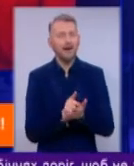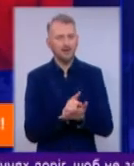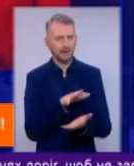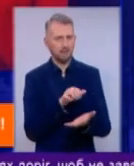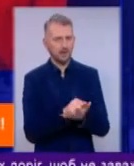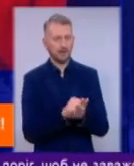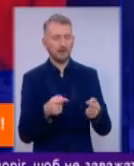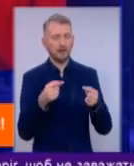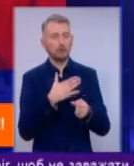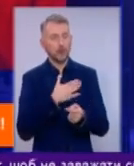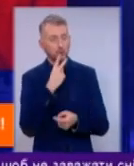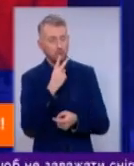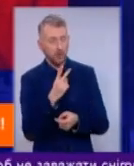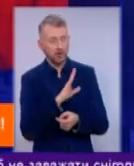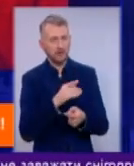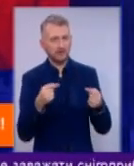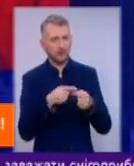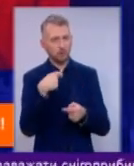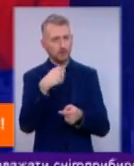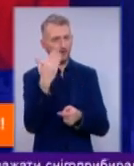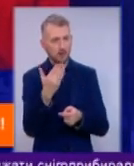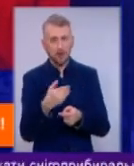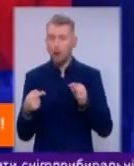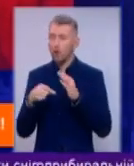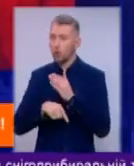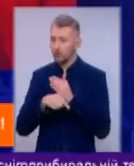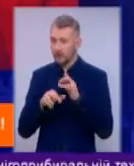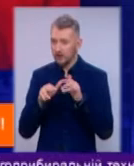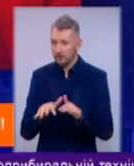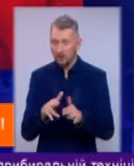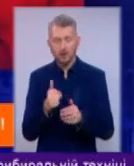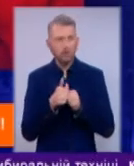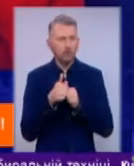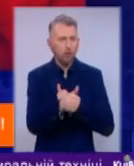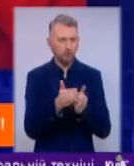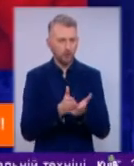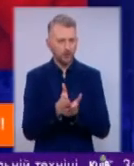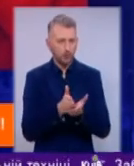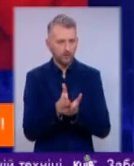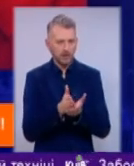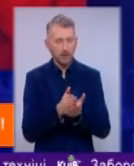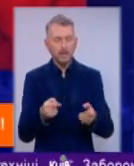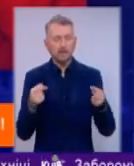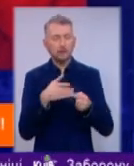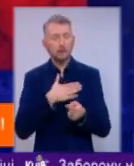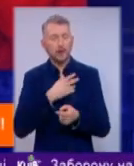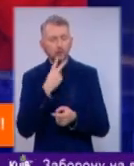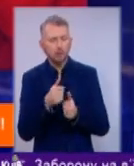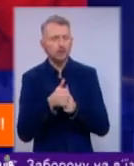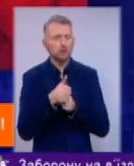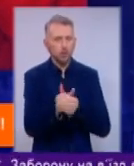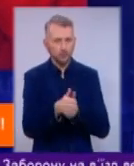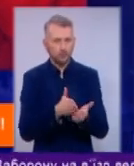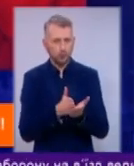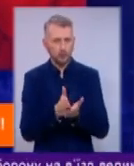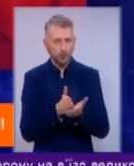Має займатися. Згідно нашого бачення, а не згідно президентського. Корупційними справами, так? Це абсолютно. Його головна відміна. Топ-посадовці. топ-посадовців. Згідно нашого бачення, топ-посадовці – це